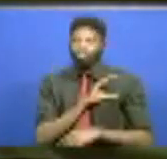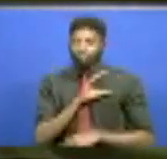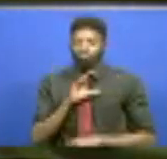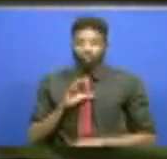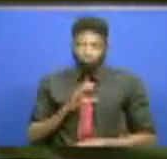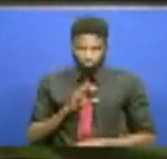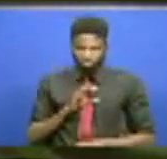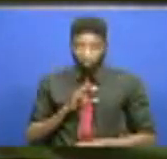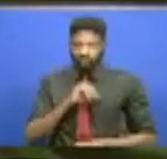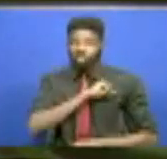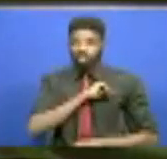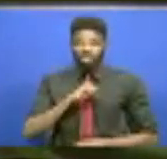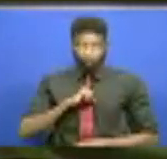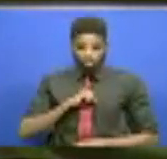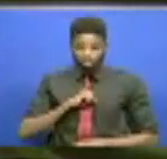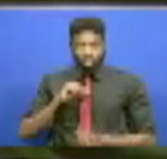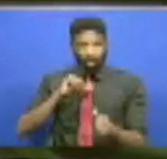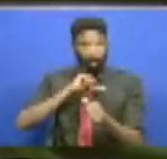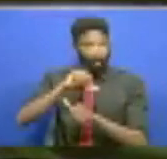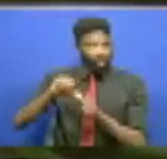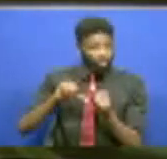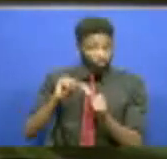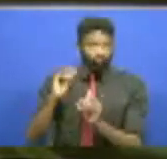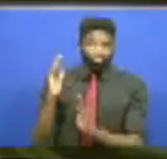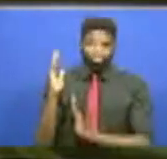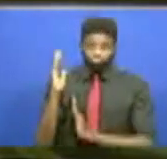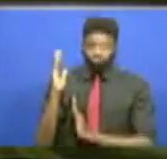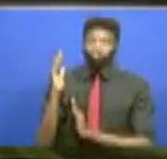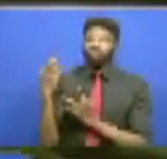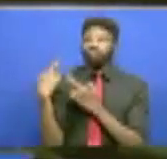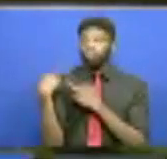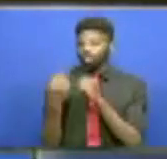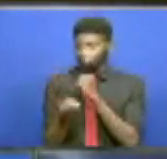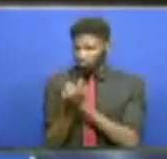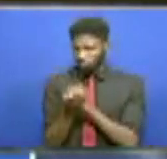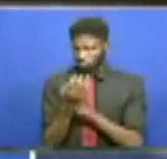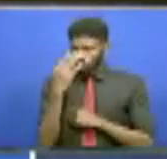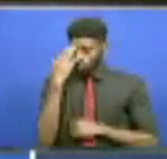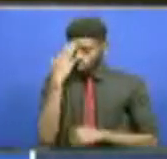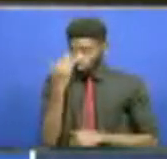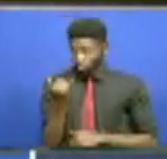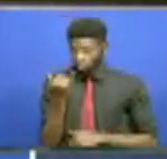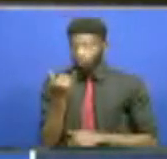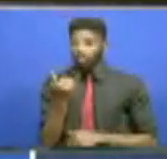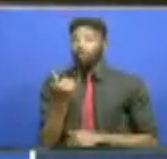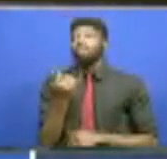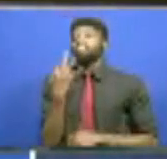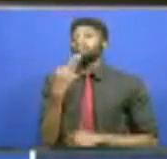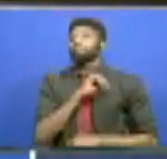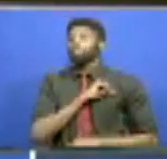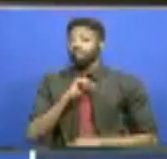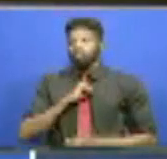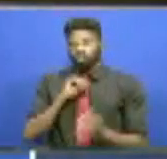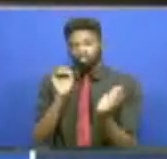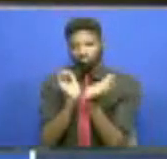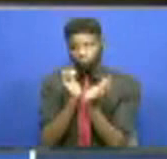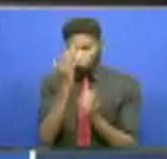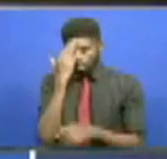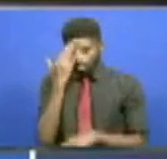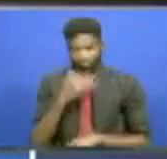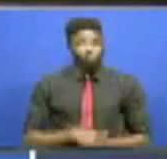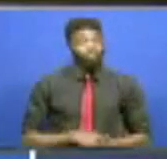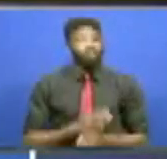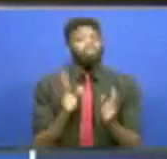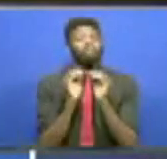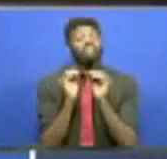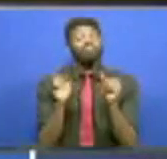kitaifa kuelezea hali iliyosababisha kukamatwa kwa maseneta watatu siku ya Jumatatu. Mkutano huu ambao pia ulihudhuriwa na inspekta jenerali